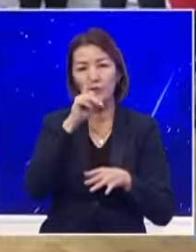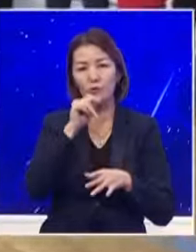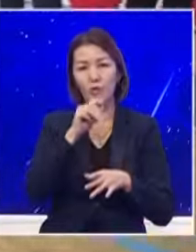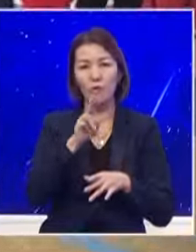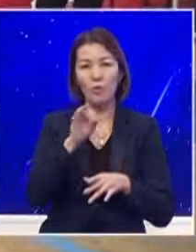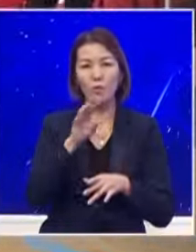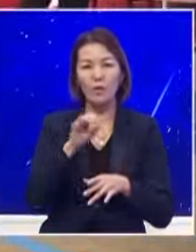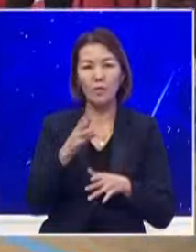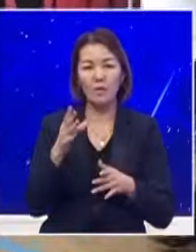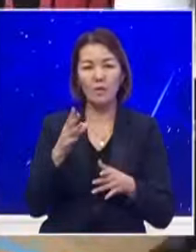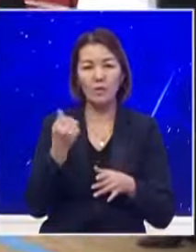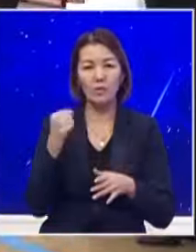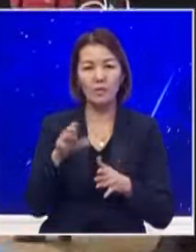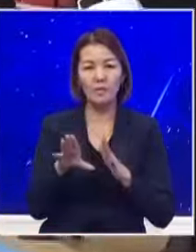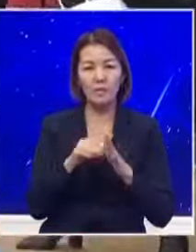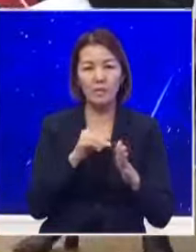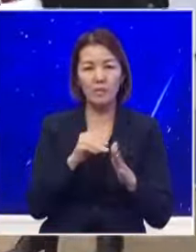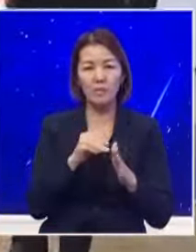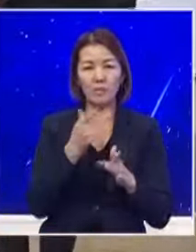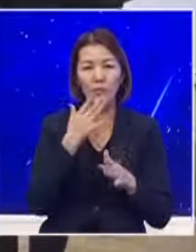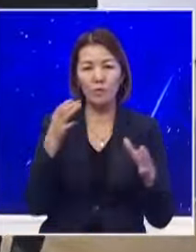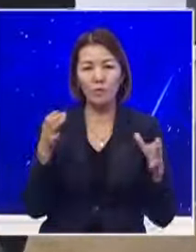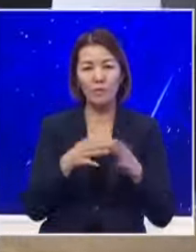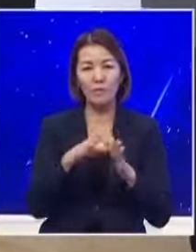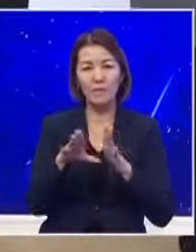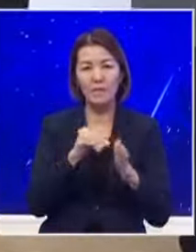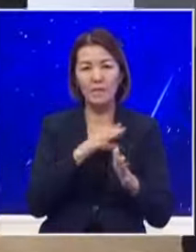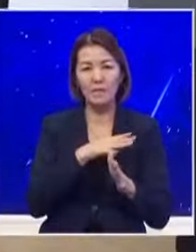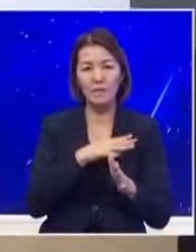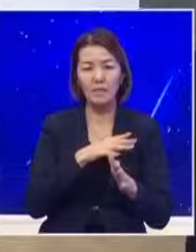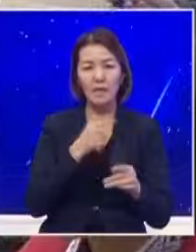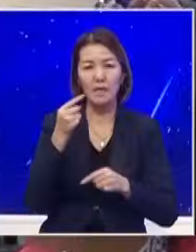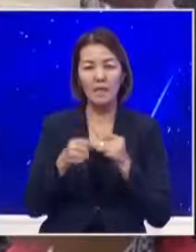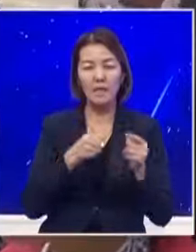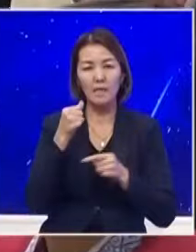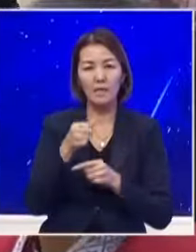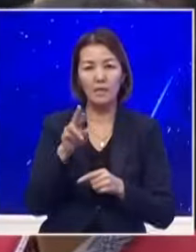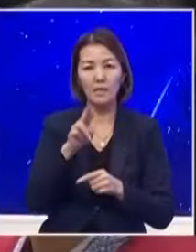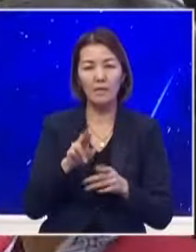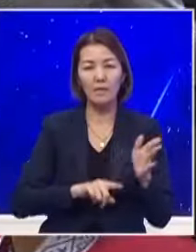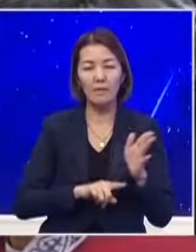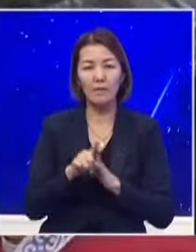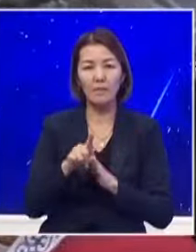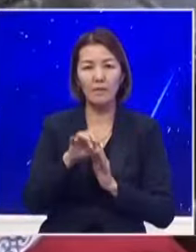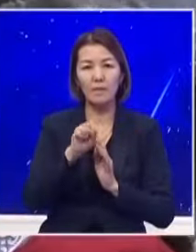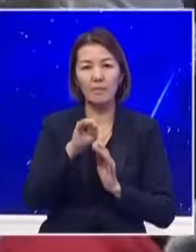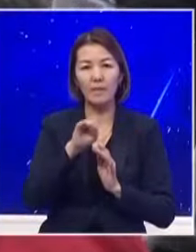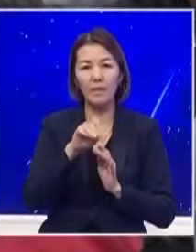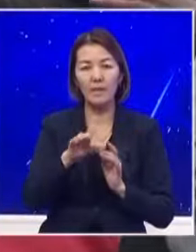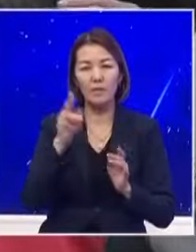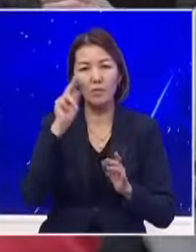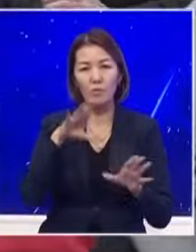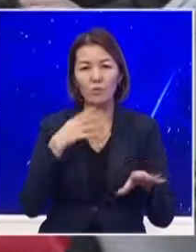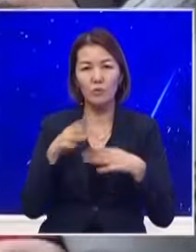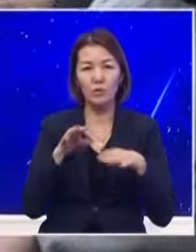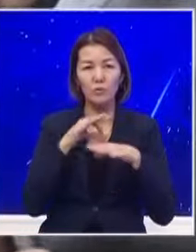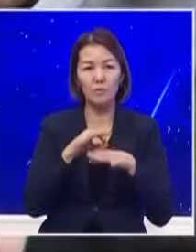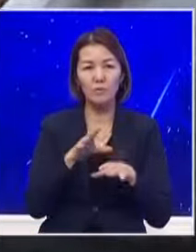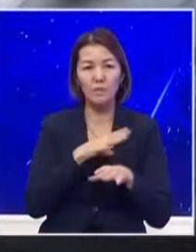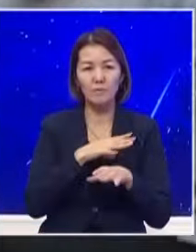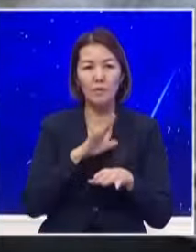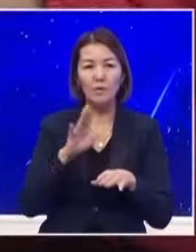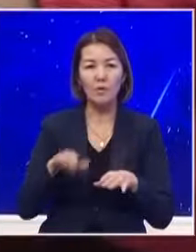Қуаныш Асқарбеков жеңіске жетіп, еліміздің ұлттық құрамасына алынды. Енді ол келер жылдың қаңтар айында Тайландта оқу-жаттығу жиынын өткізбек.